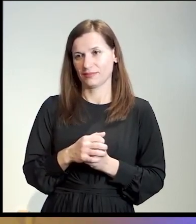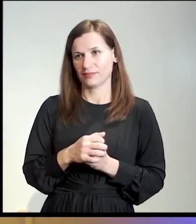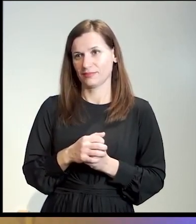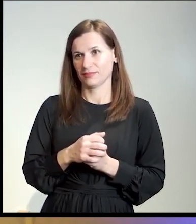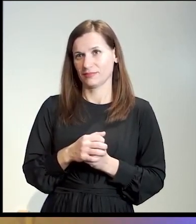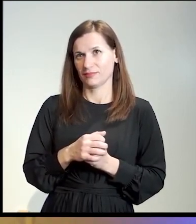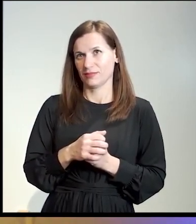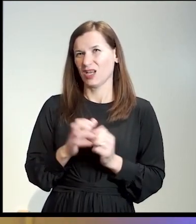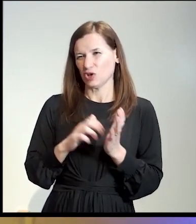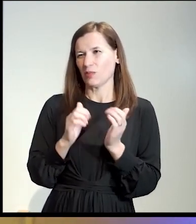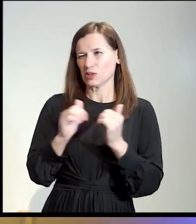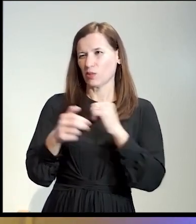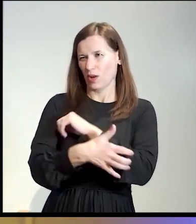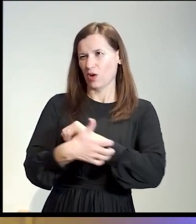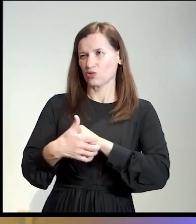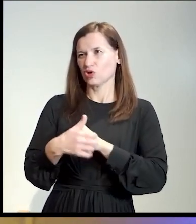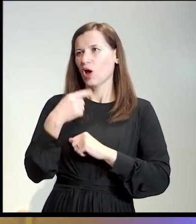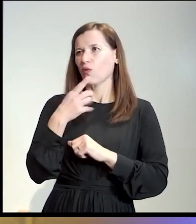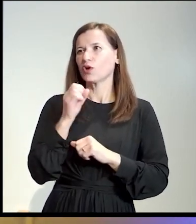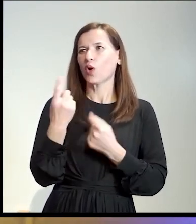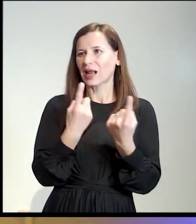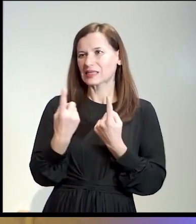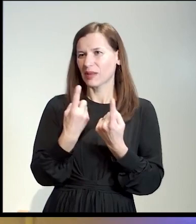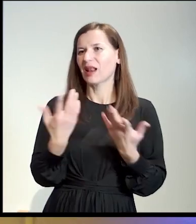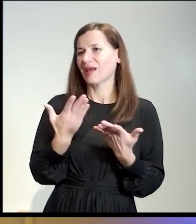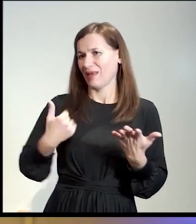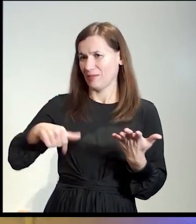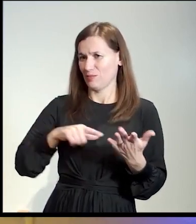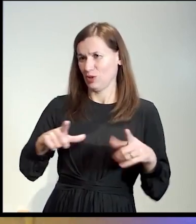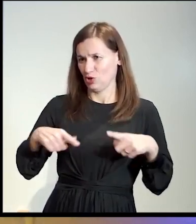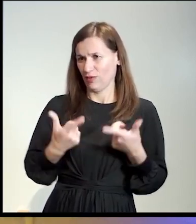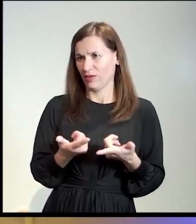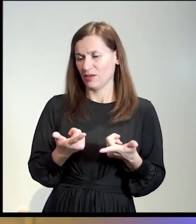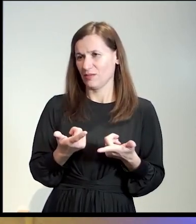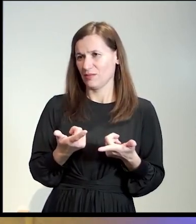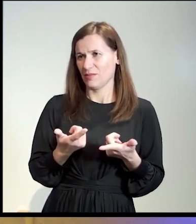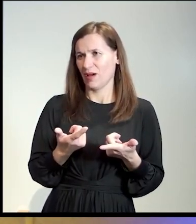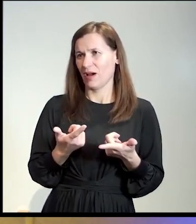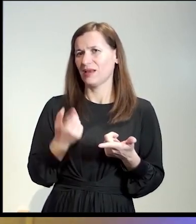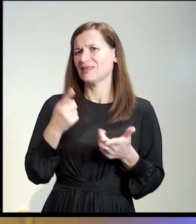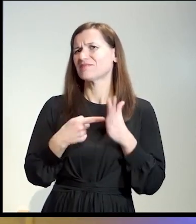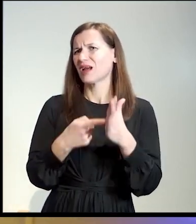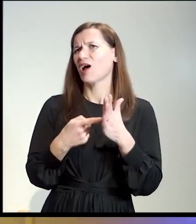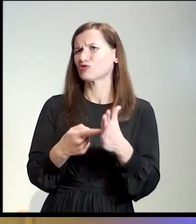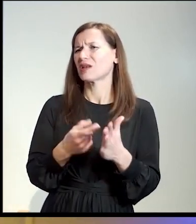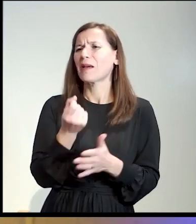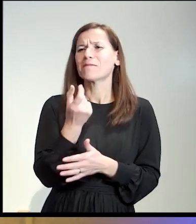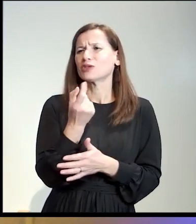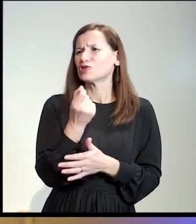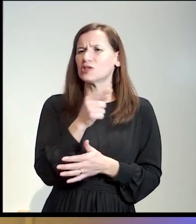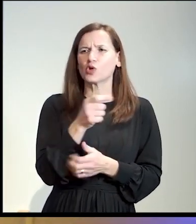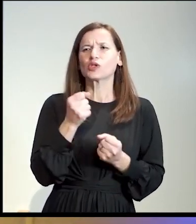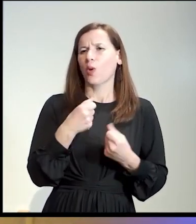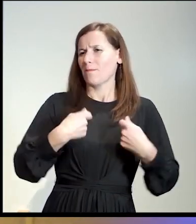Predvsem slednja priča o razmerah, v katerih živimo, oziroma odraža razmerje med peščico zelo premožnih in večino manj